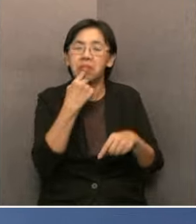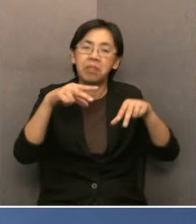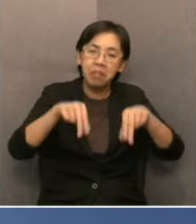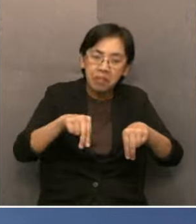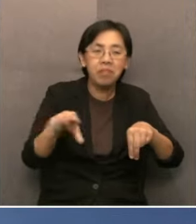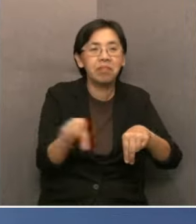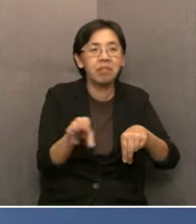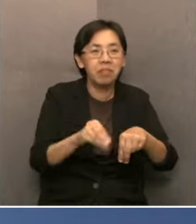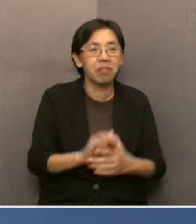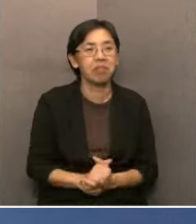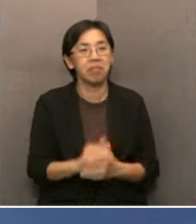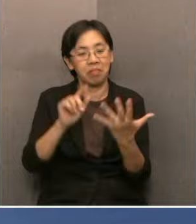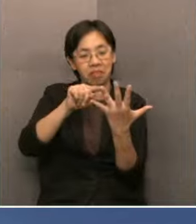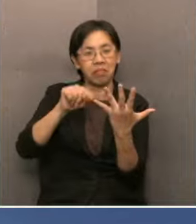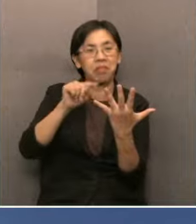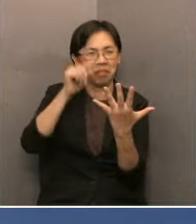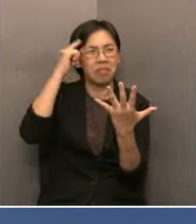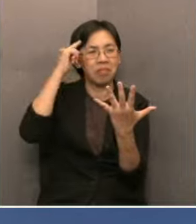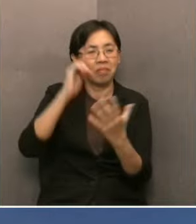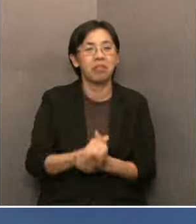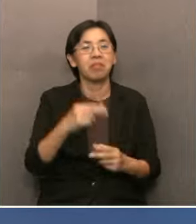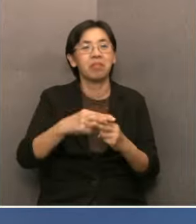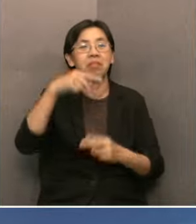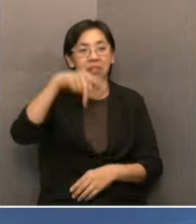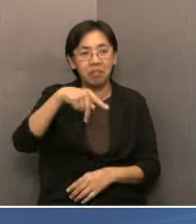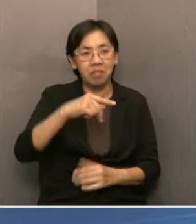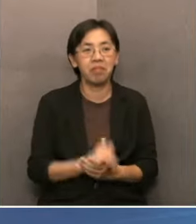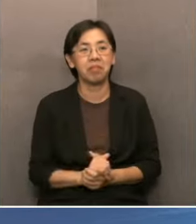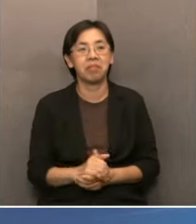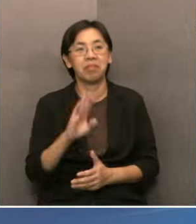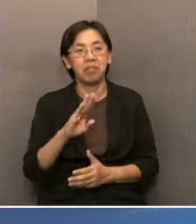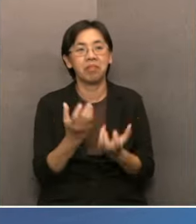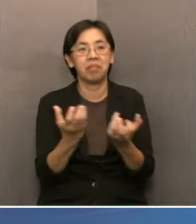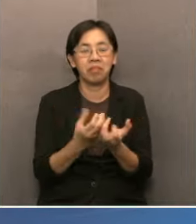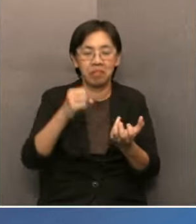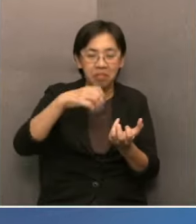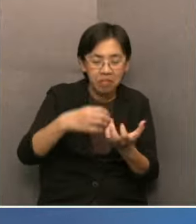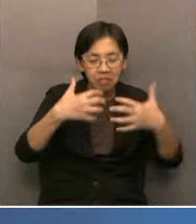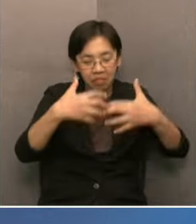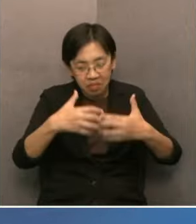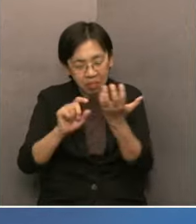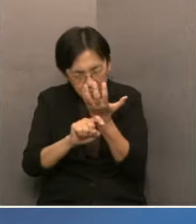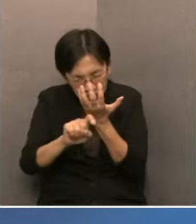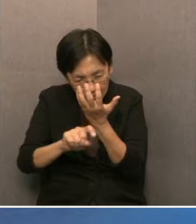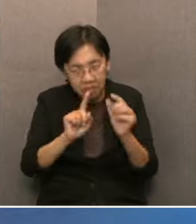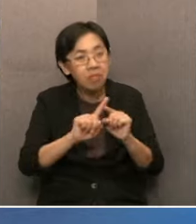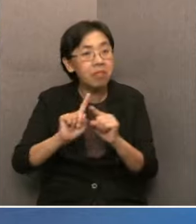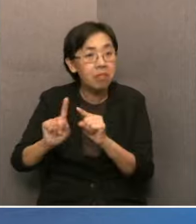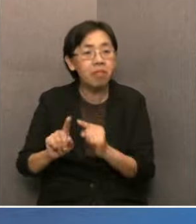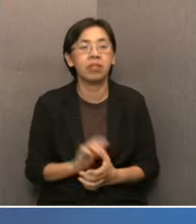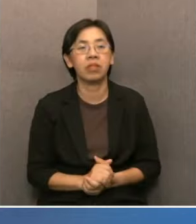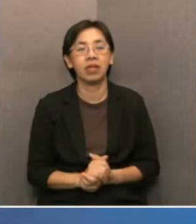การอีก 3 ชื่อนี้คุณมากเลยคุผชมPanasonic บริษัทผู้ผลตสินค้าเครื่องใช้ไฟ้าและ Electronics